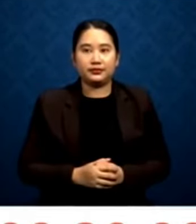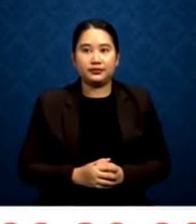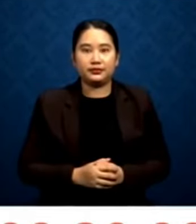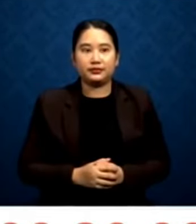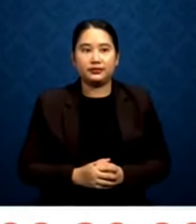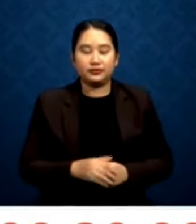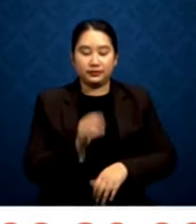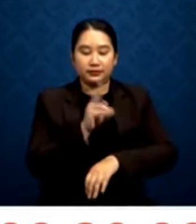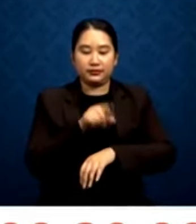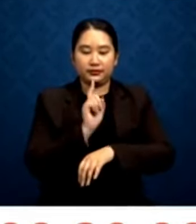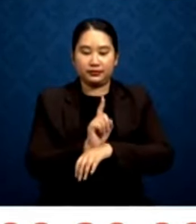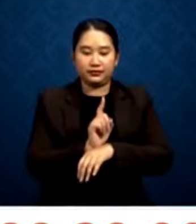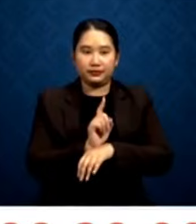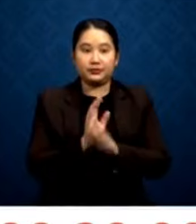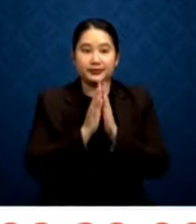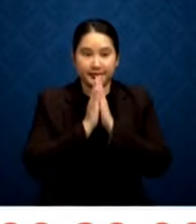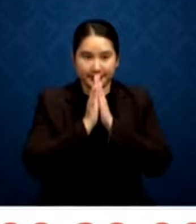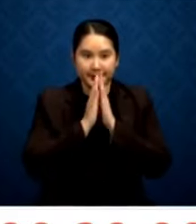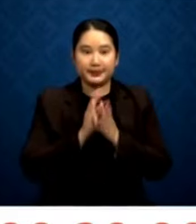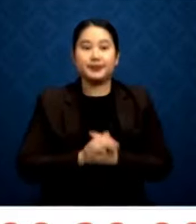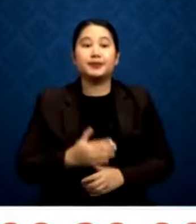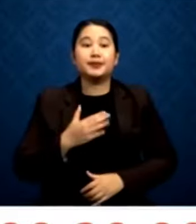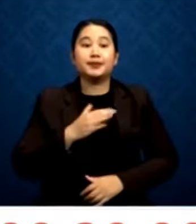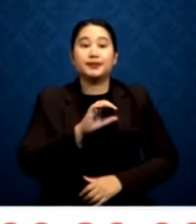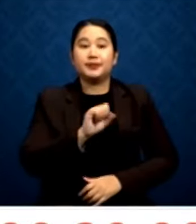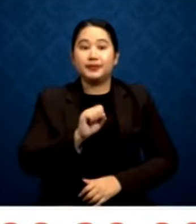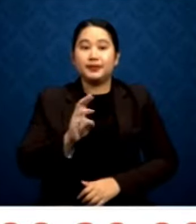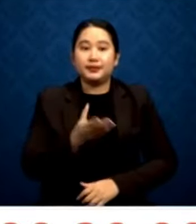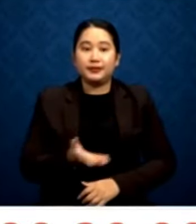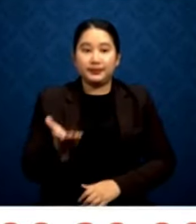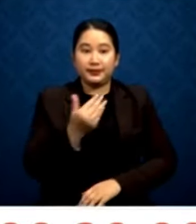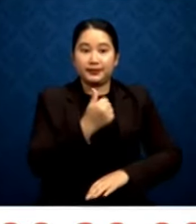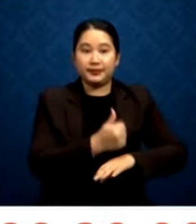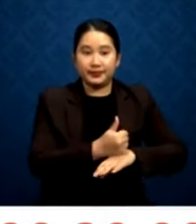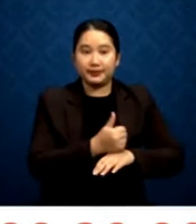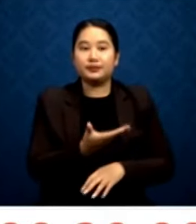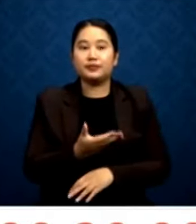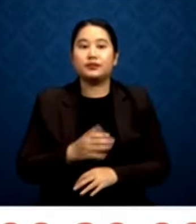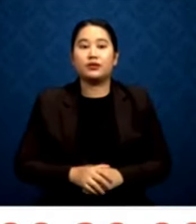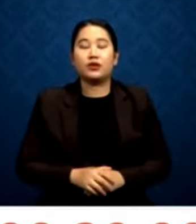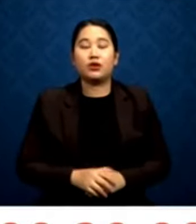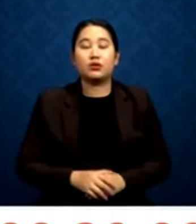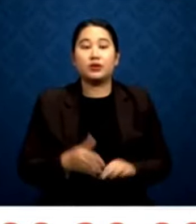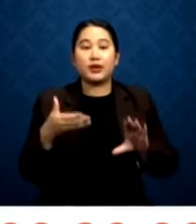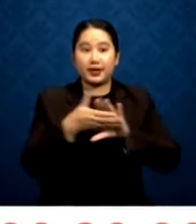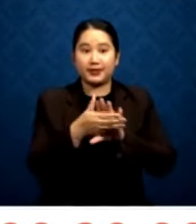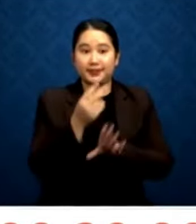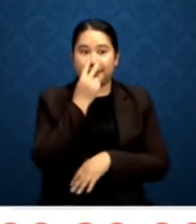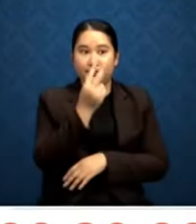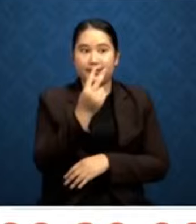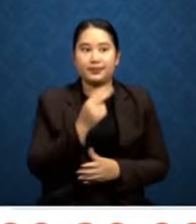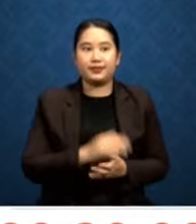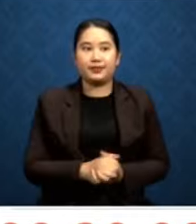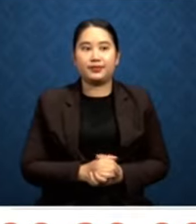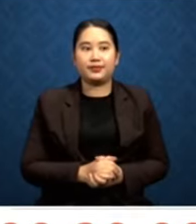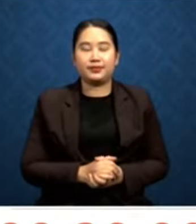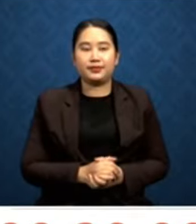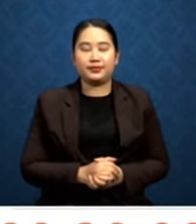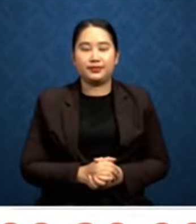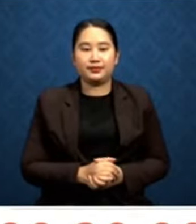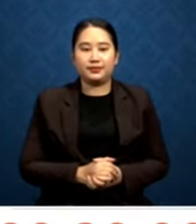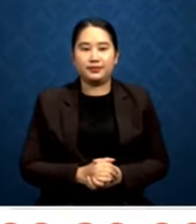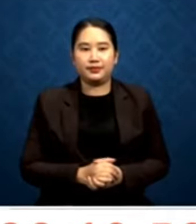รยนท่านประทาน้วกเพื่อนสมาชิก แล้วก็ท่านลธมุตีนะครับผมขอสได์เป บษย์ขเลยนะครั